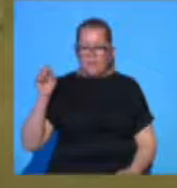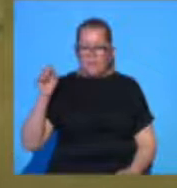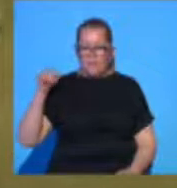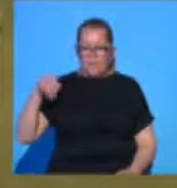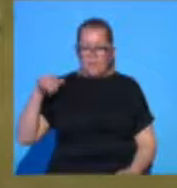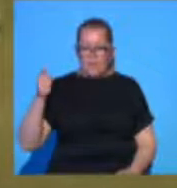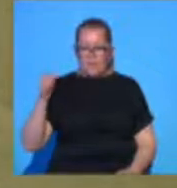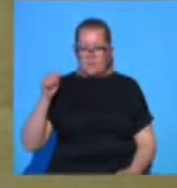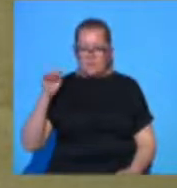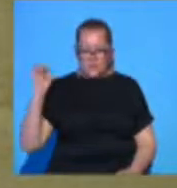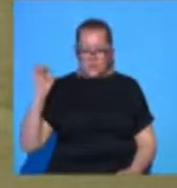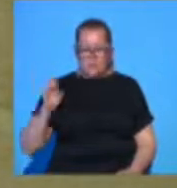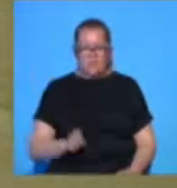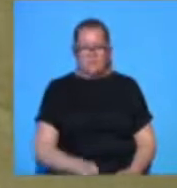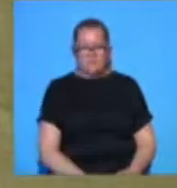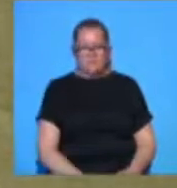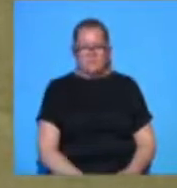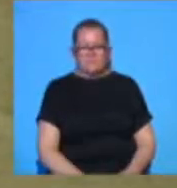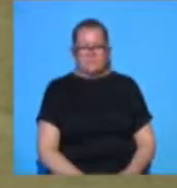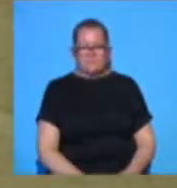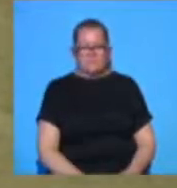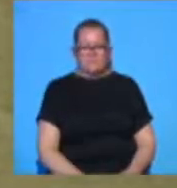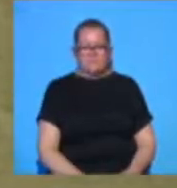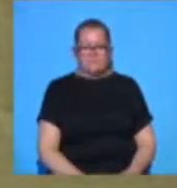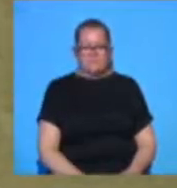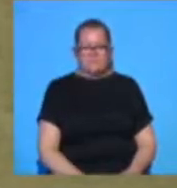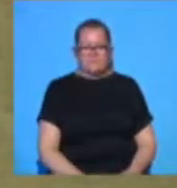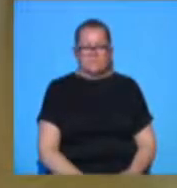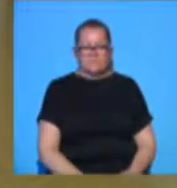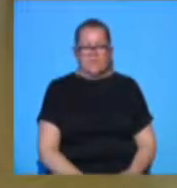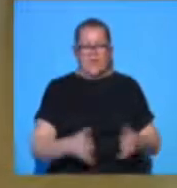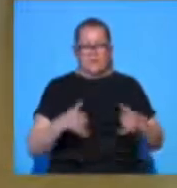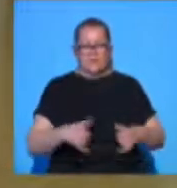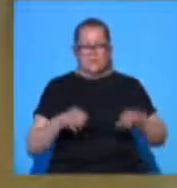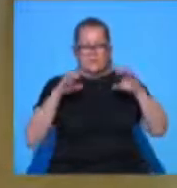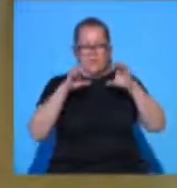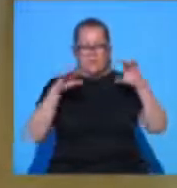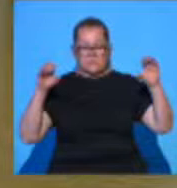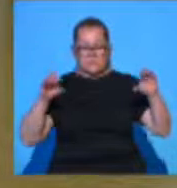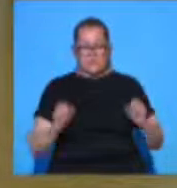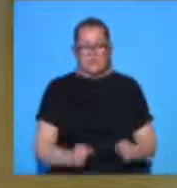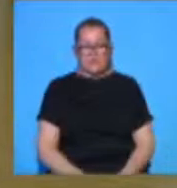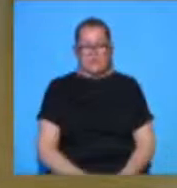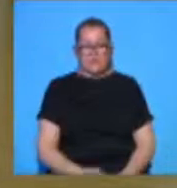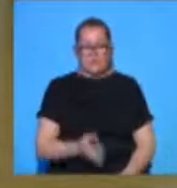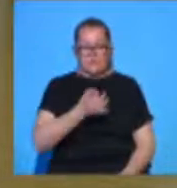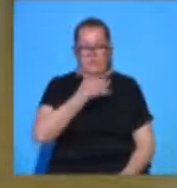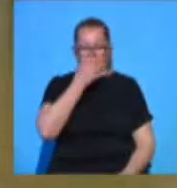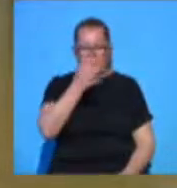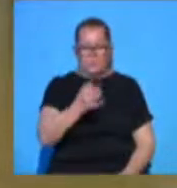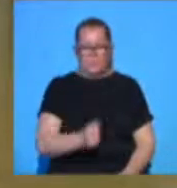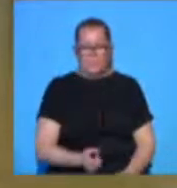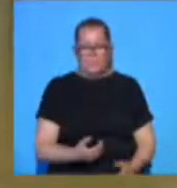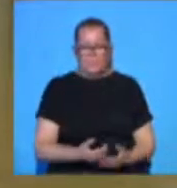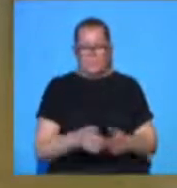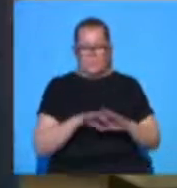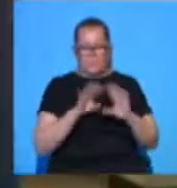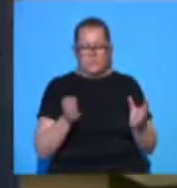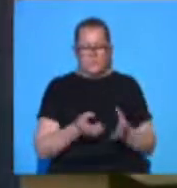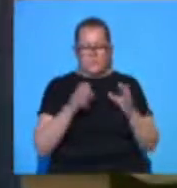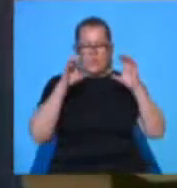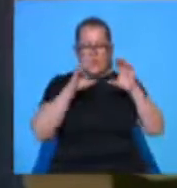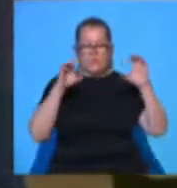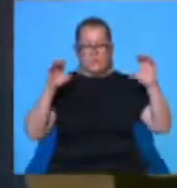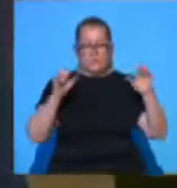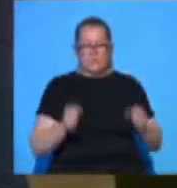un anumit domeniu, pentru o anumită perioadă și așa mai departe. Și această expoziție o dedicăm, așa cum ne-am dedicat și pe celelalte din acest